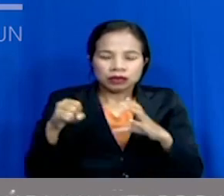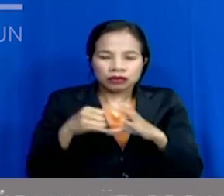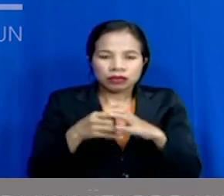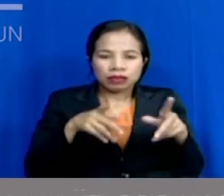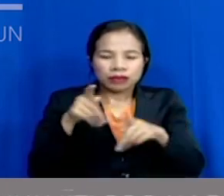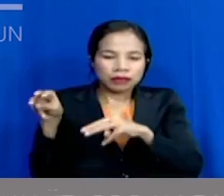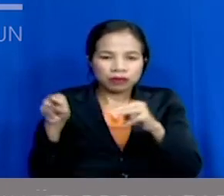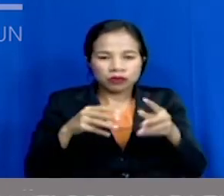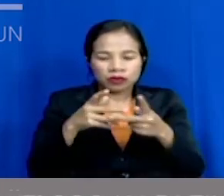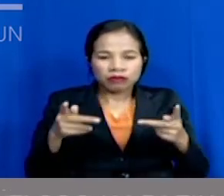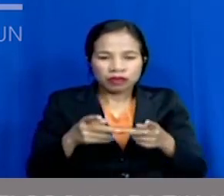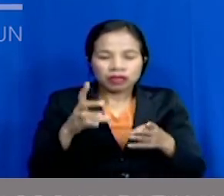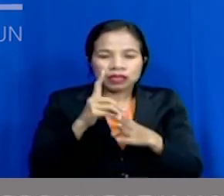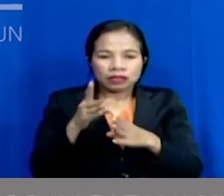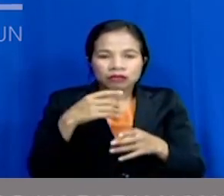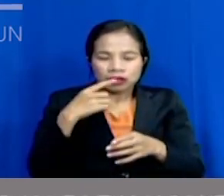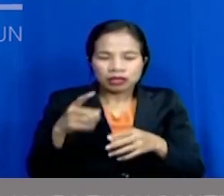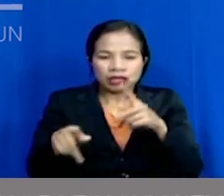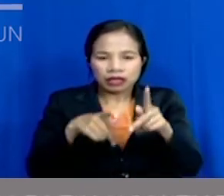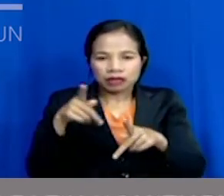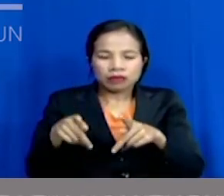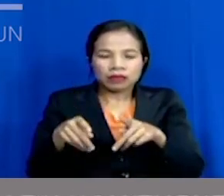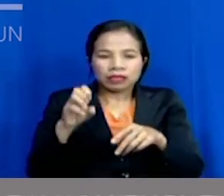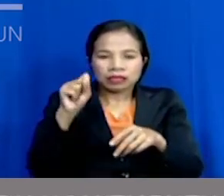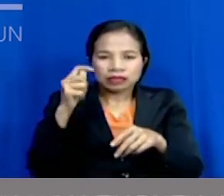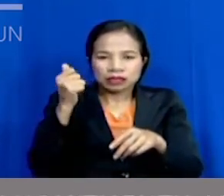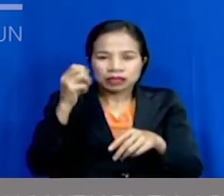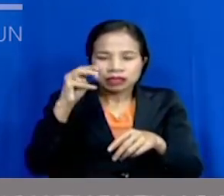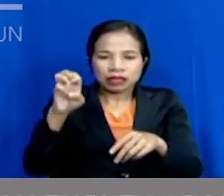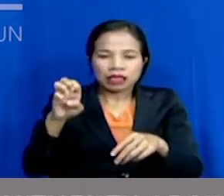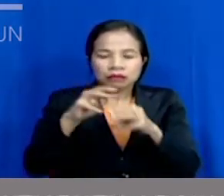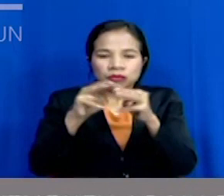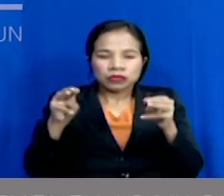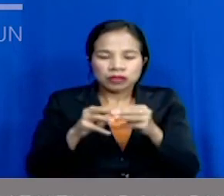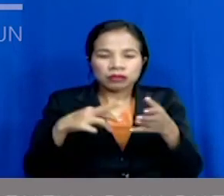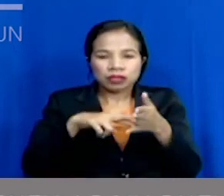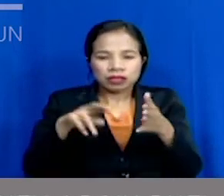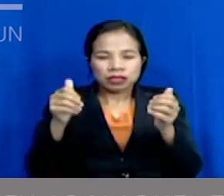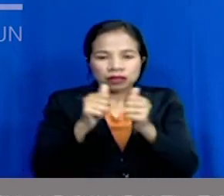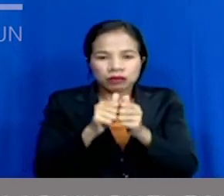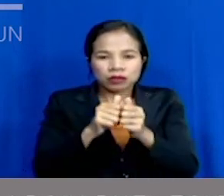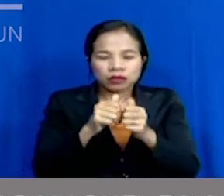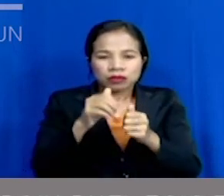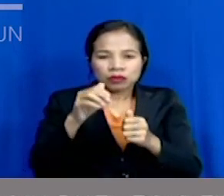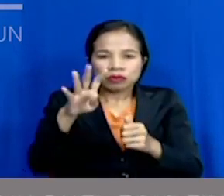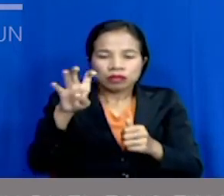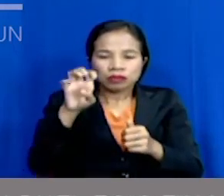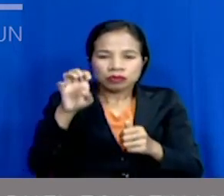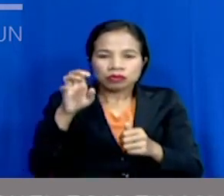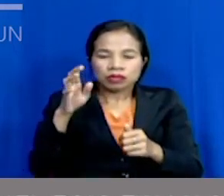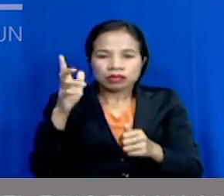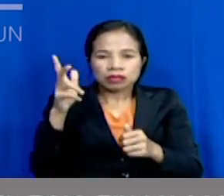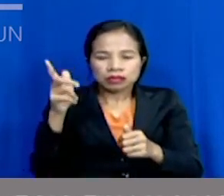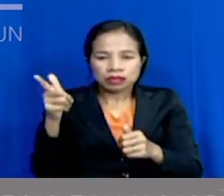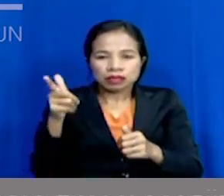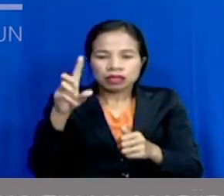rezidenția. Director ne afirma total electores nebe stai municipiu Baco rezista mutu criun si nolul resinen atu sida tur nolul resin